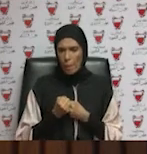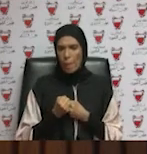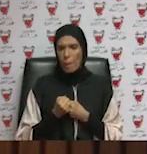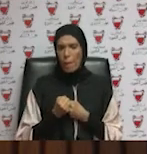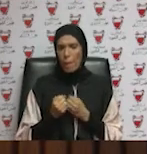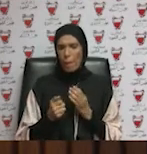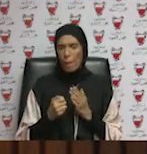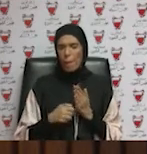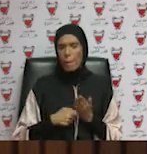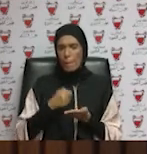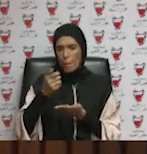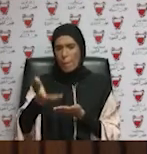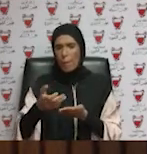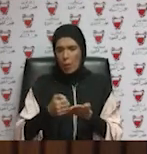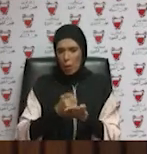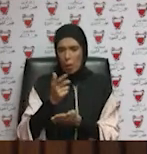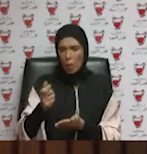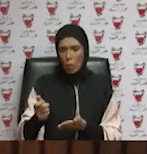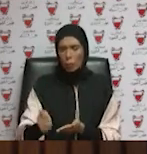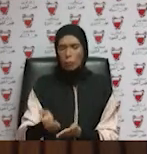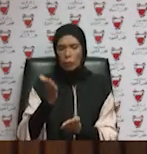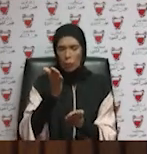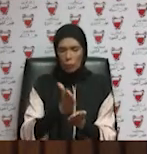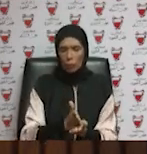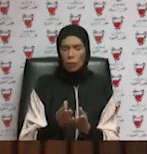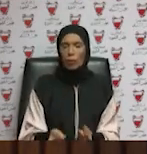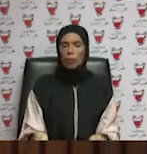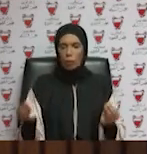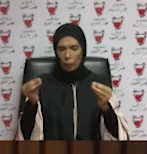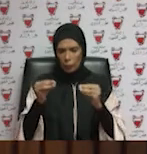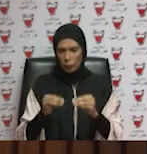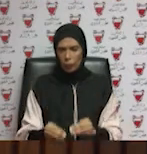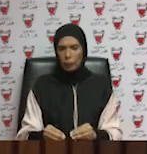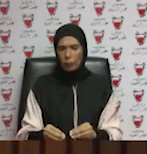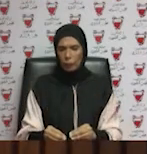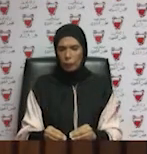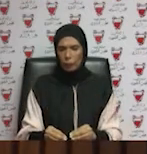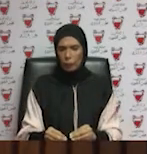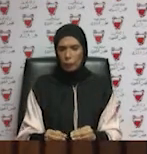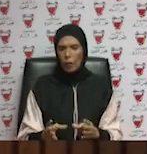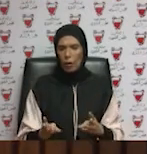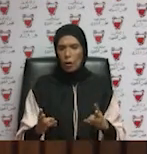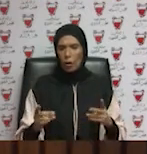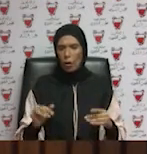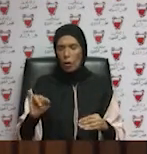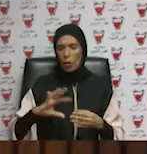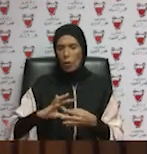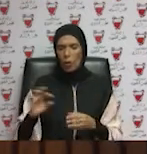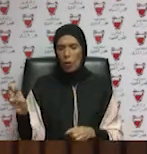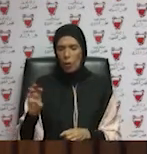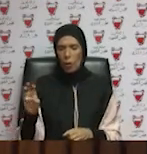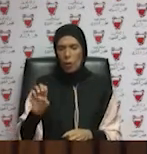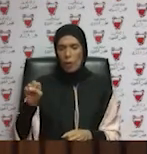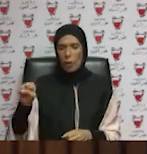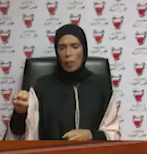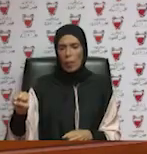تسجيل مصروفات على الأساس النقدي والاستحقاق. إضافة إلى ذلك، فقد تم إعداد حسابات مؤسسات والشركات التابعة للدولة